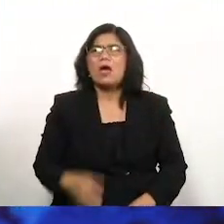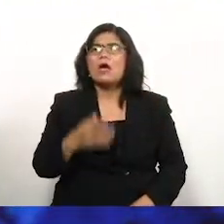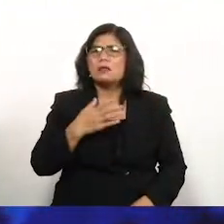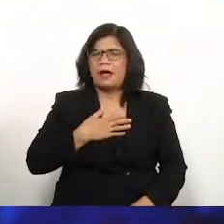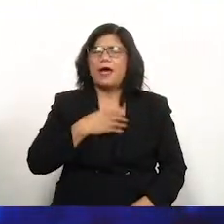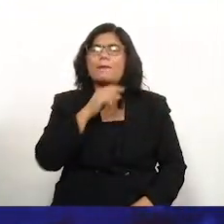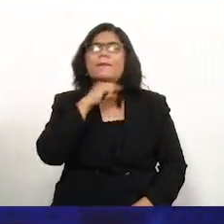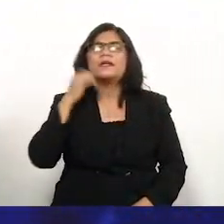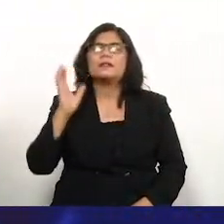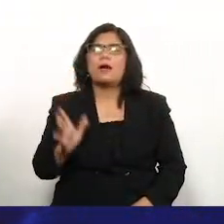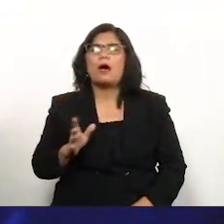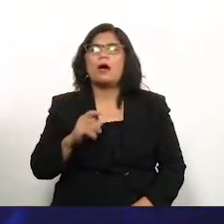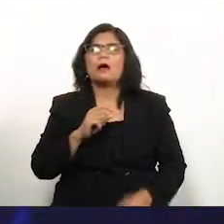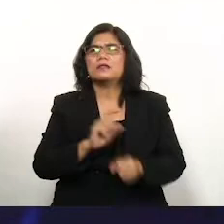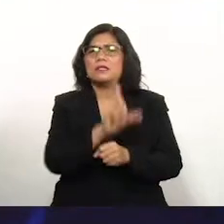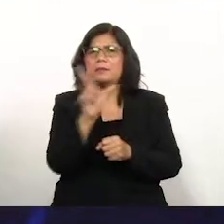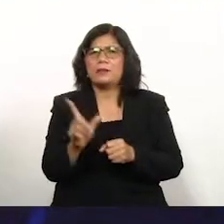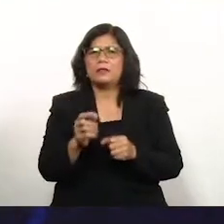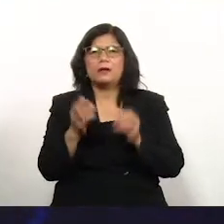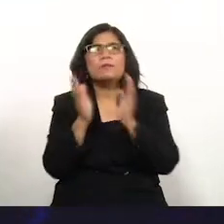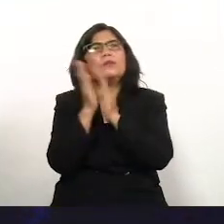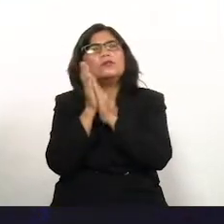Hai V memuji Tuhan so Alkitab